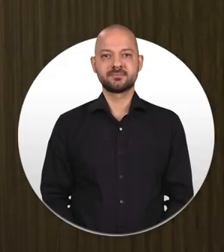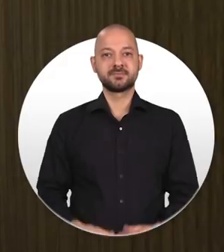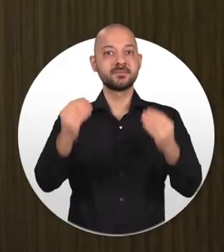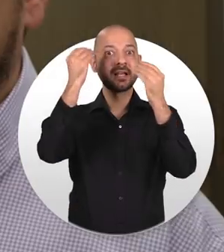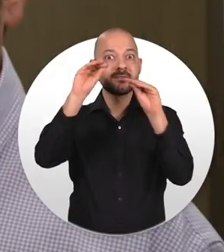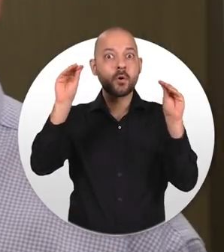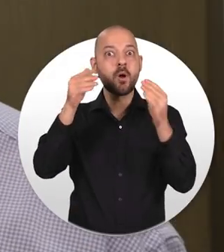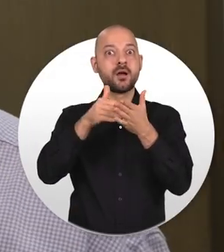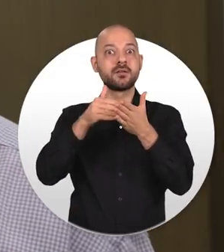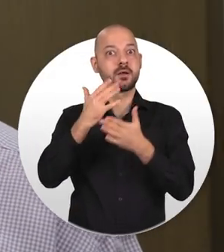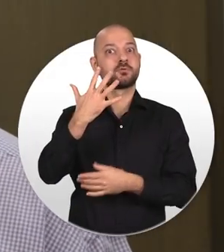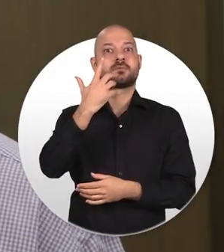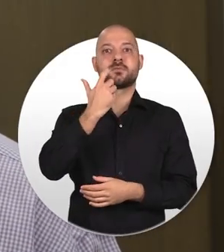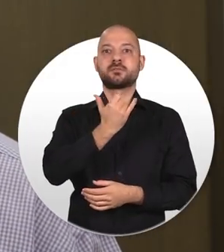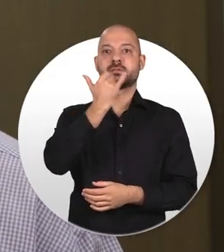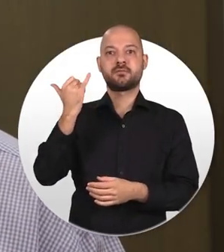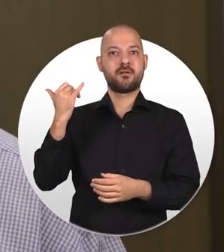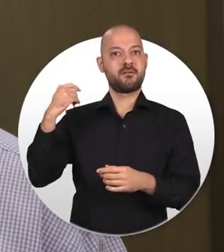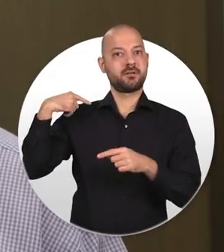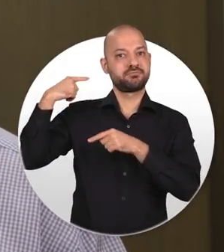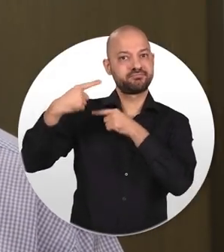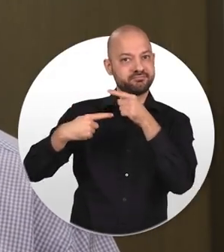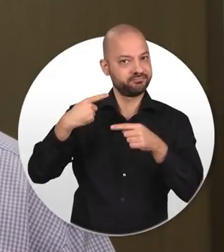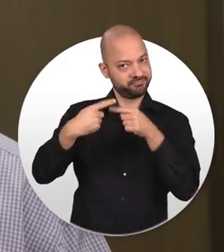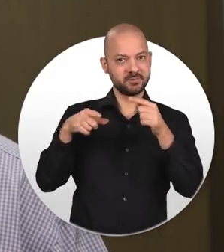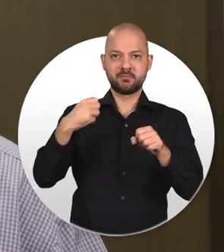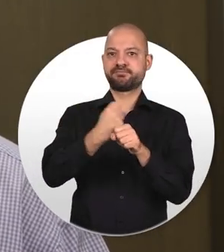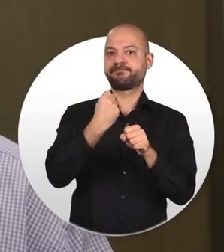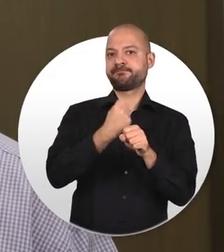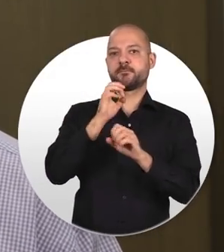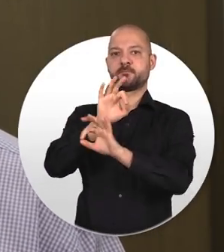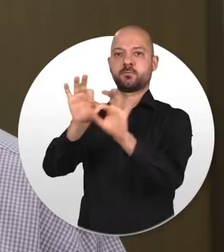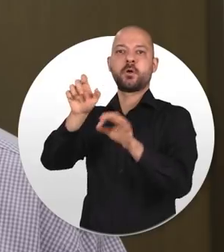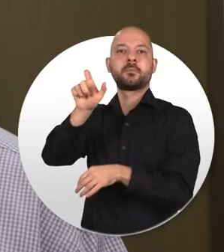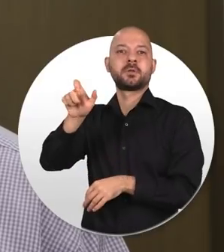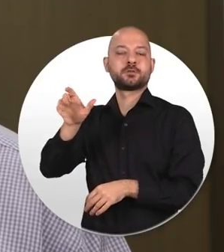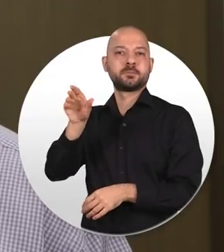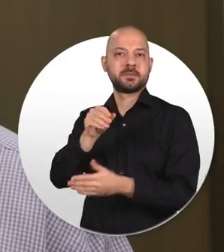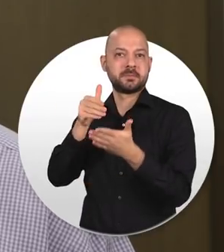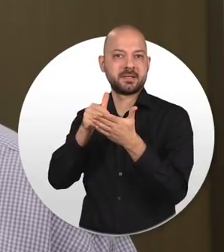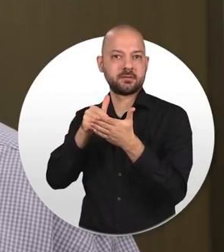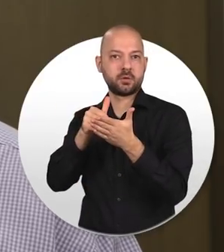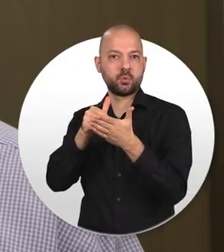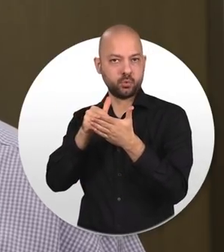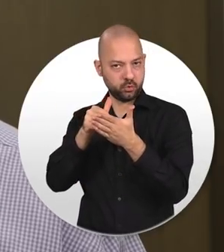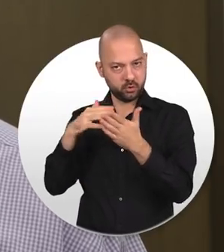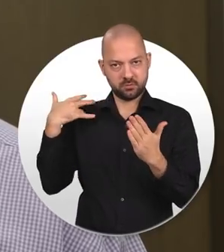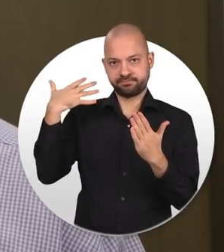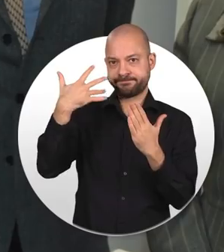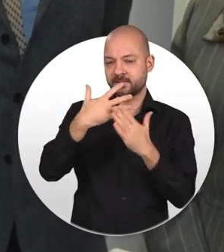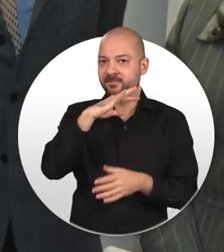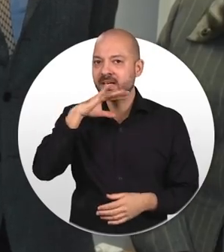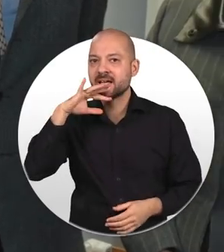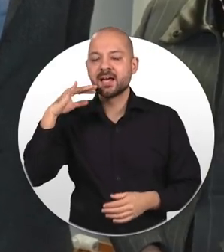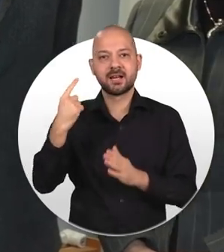Jahre Info-Handicap, das sind 25 Jahre Schaffen am Interesse von der Menschen mit Behinderung. An diesen 25 Jahren hat